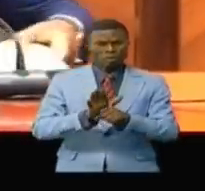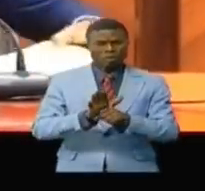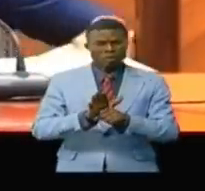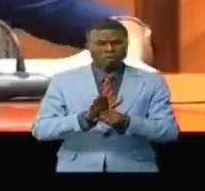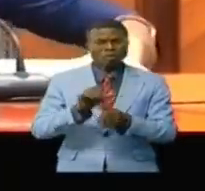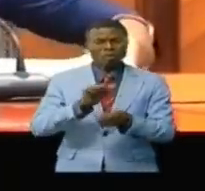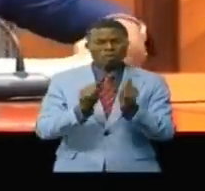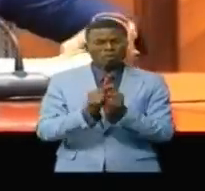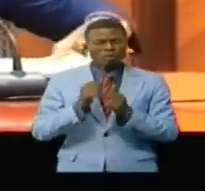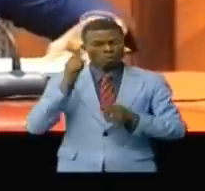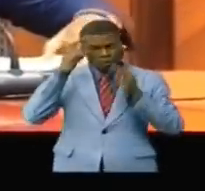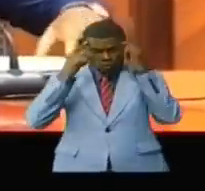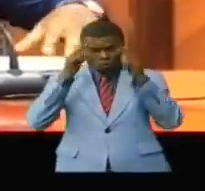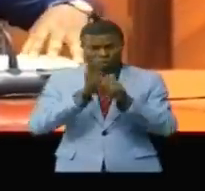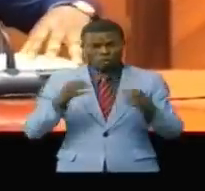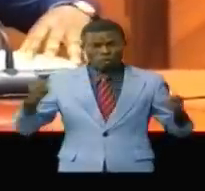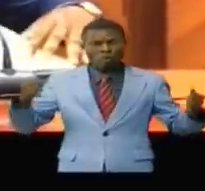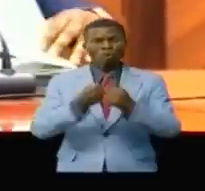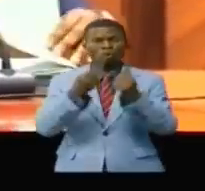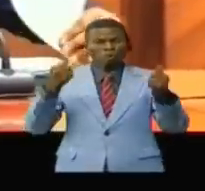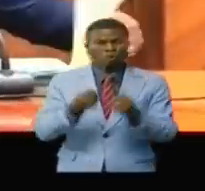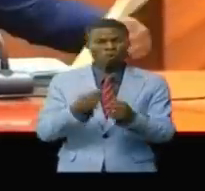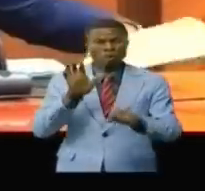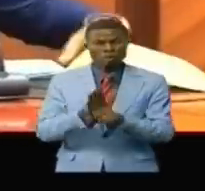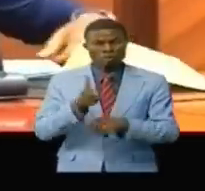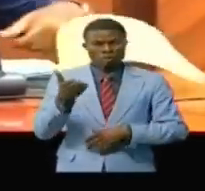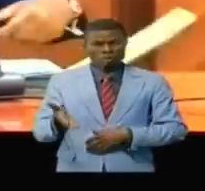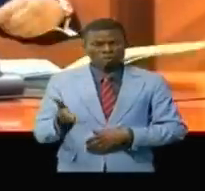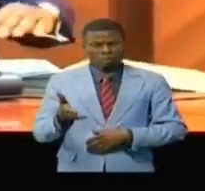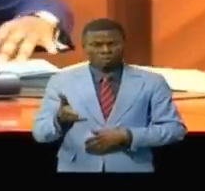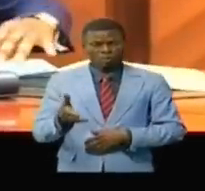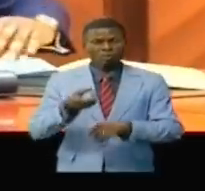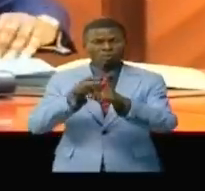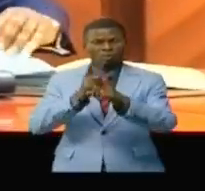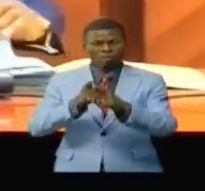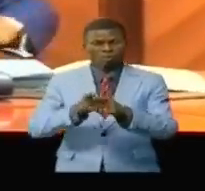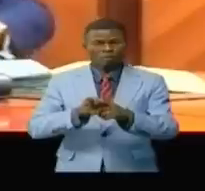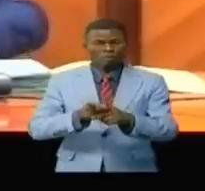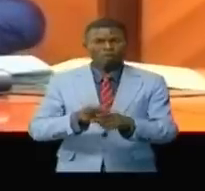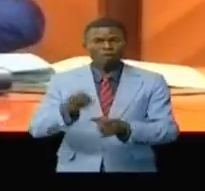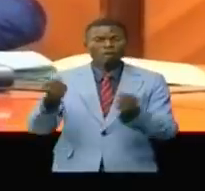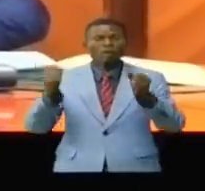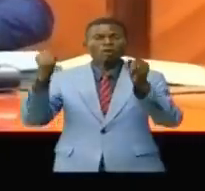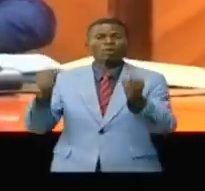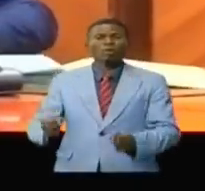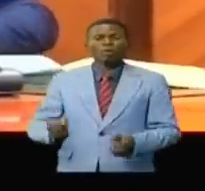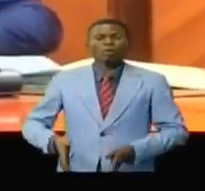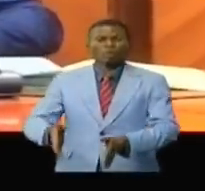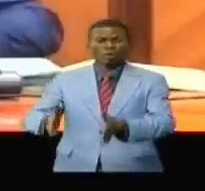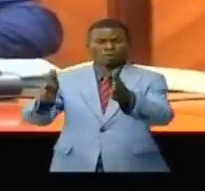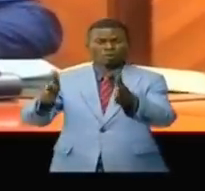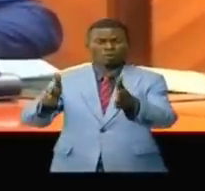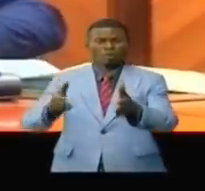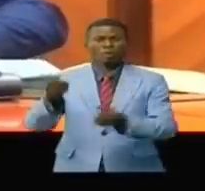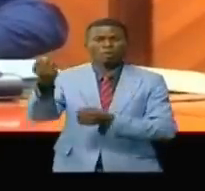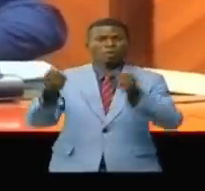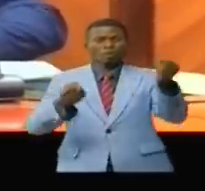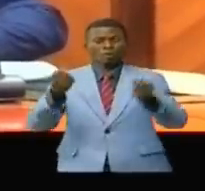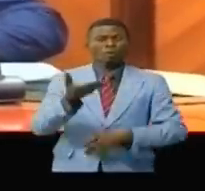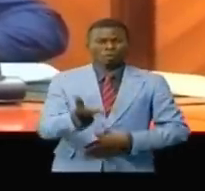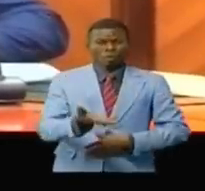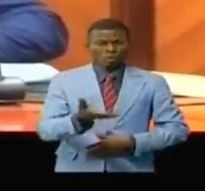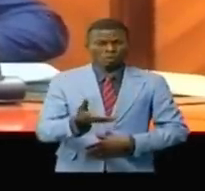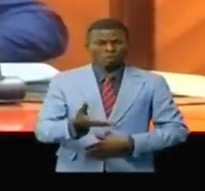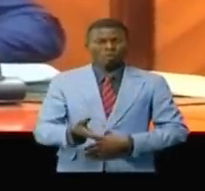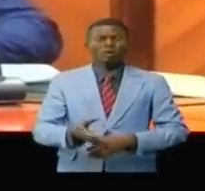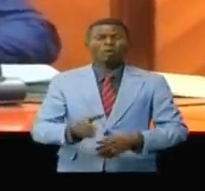récurrence inquiétante des cas d'accidents de circulation causés par les stationnements sur la voie publique des engins roulants,